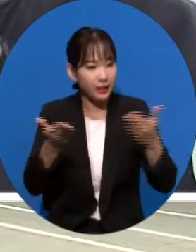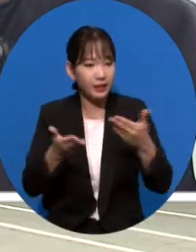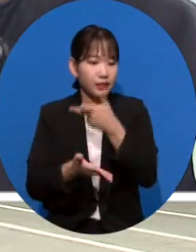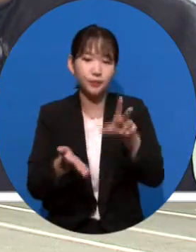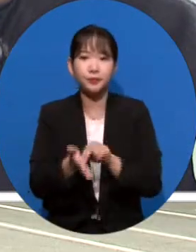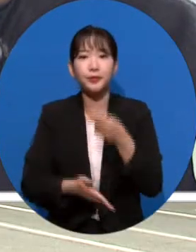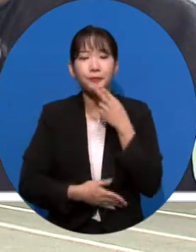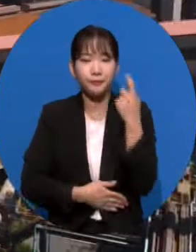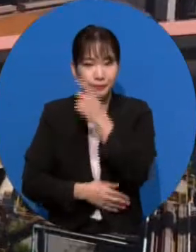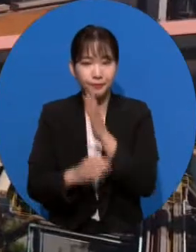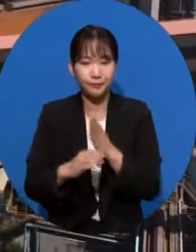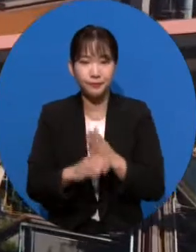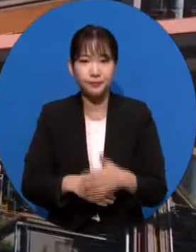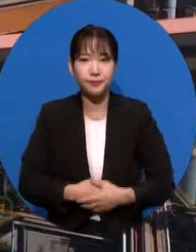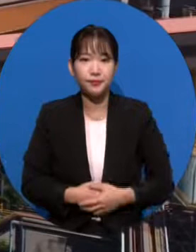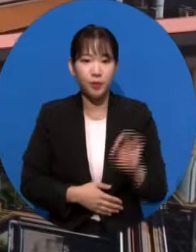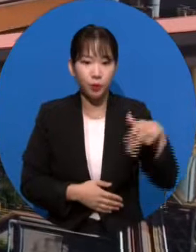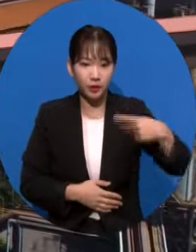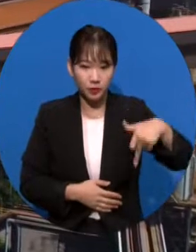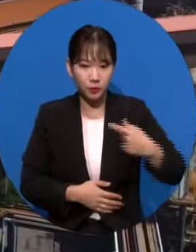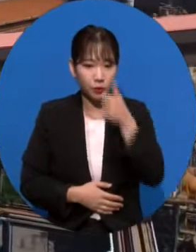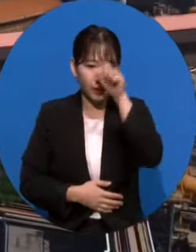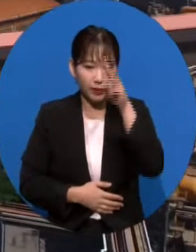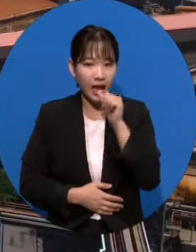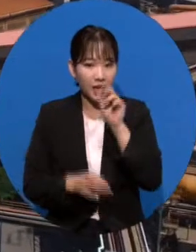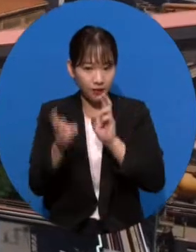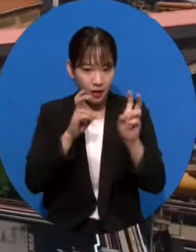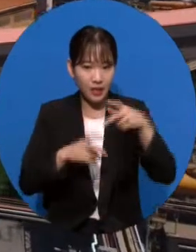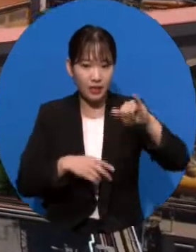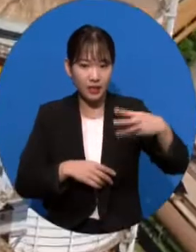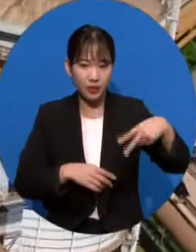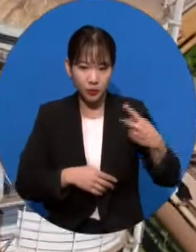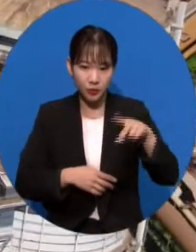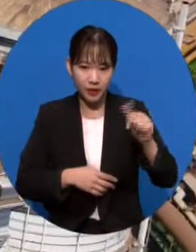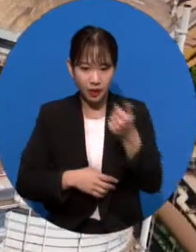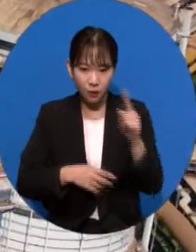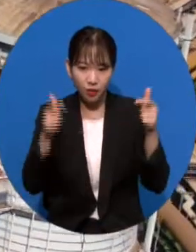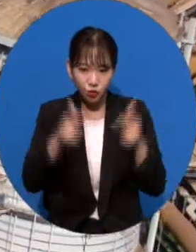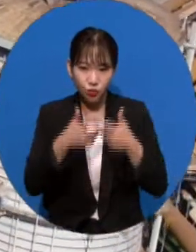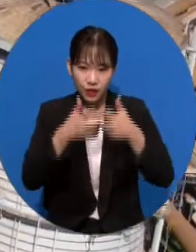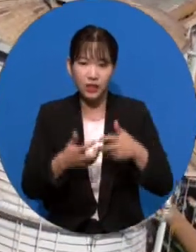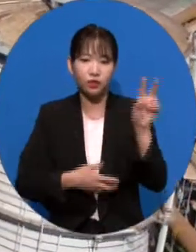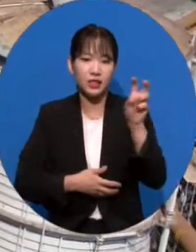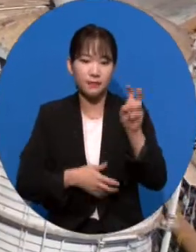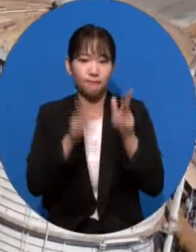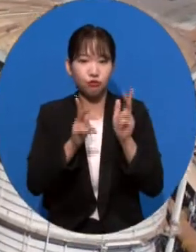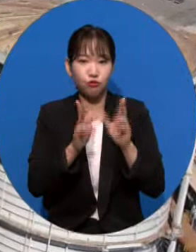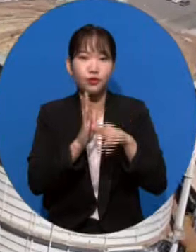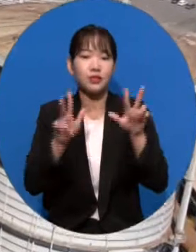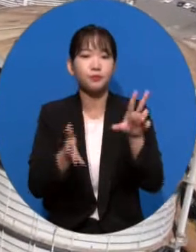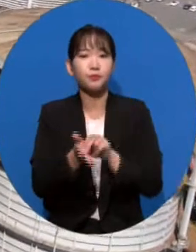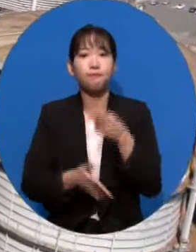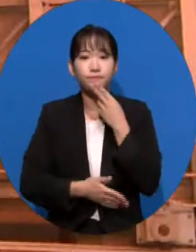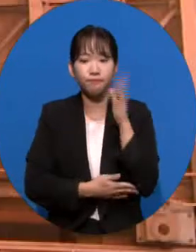상태로 파괴되고 있습니다 포스코 광양제철 수도 질소산화물 저감 설비 20여대 가동에 아직 찾은 없다고